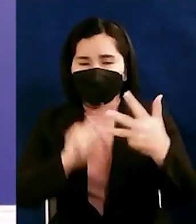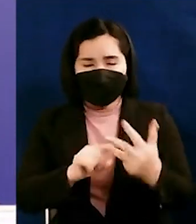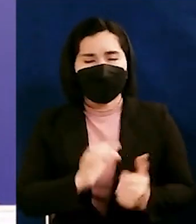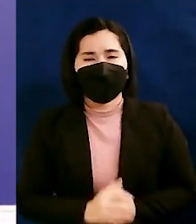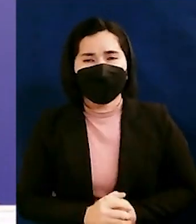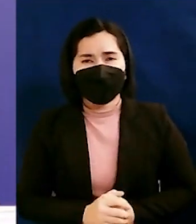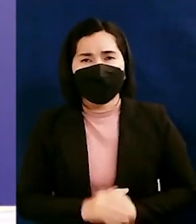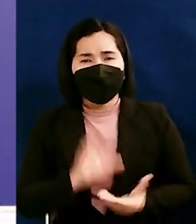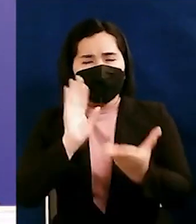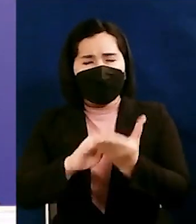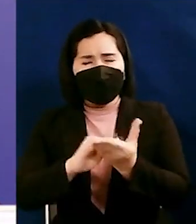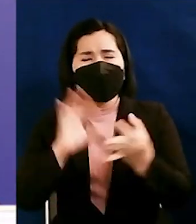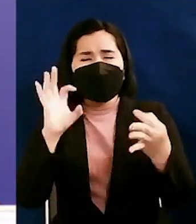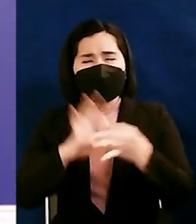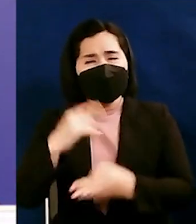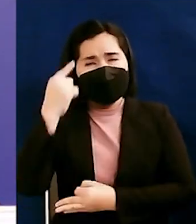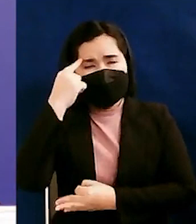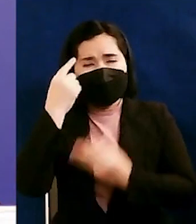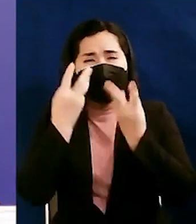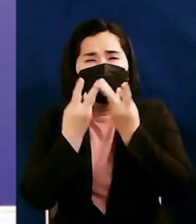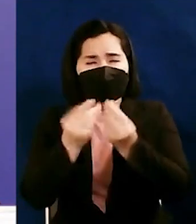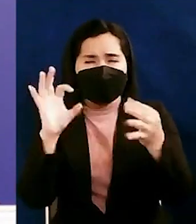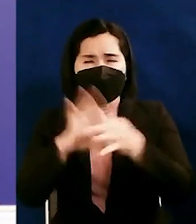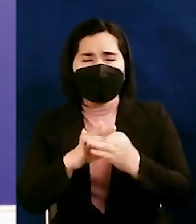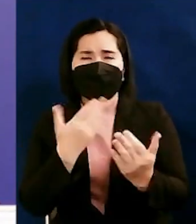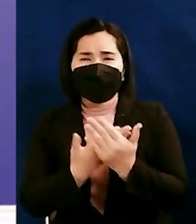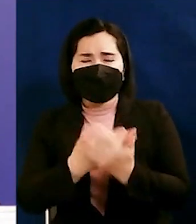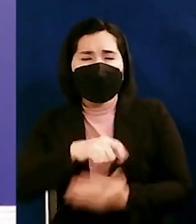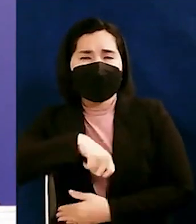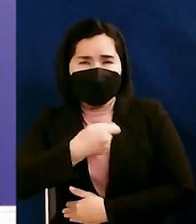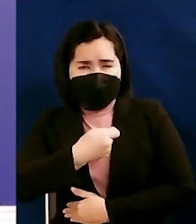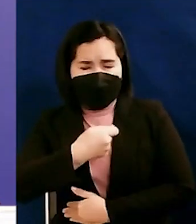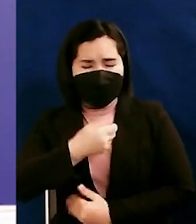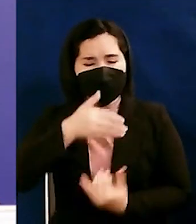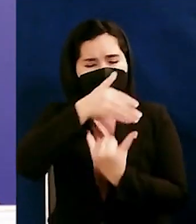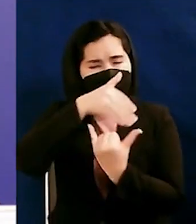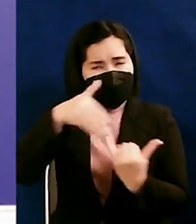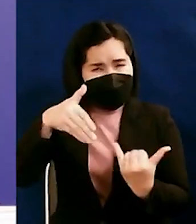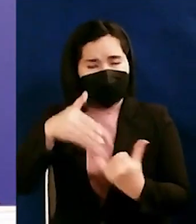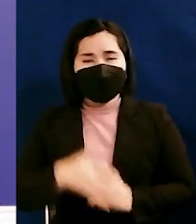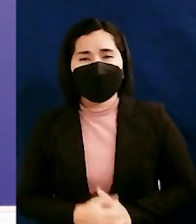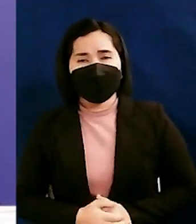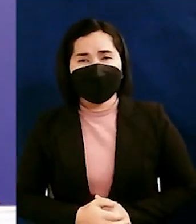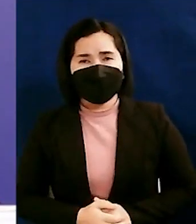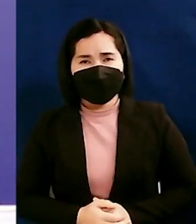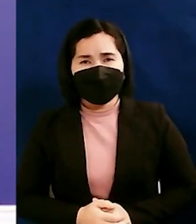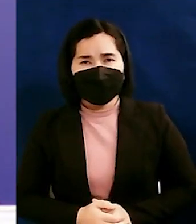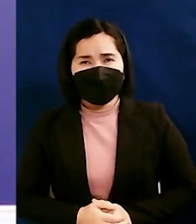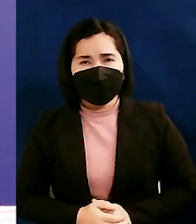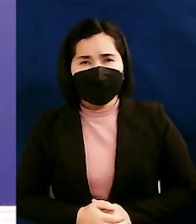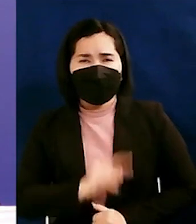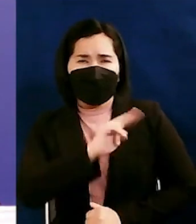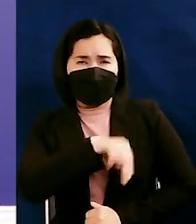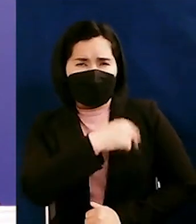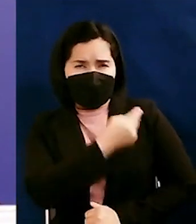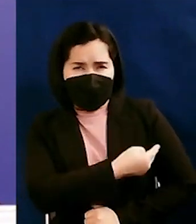ข้อมูลของการคำนวณรายจ่ายในการผ่าตัดนะครับของกลุ่มออโธปิดิกนะครับมีทั้